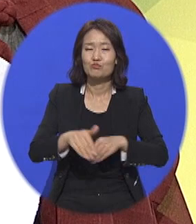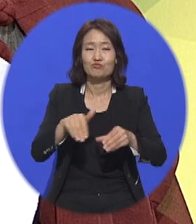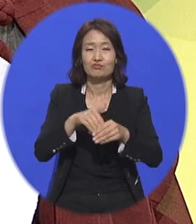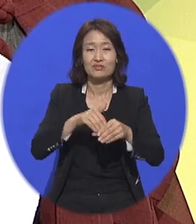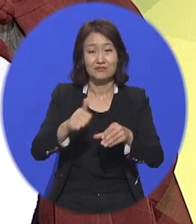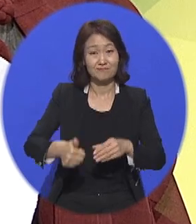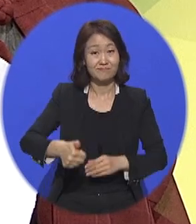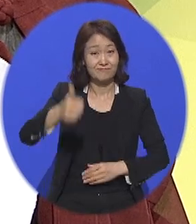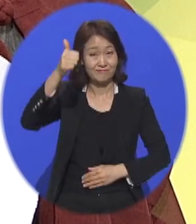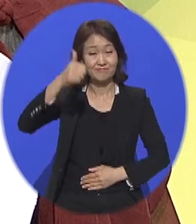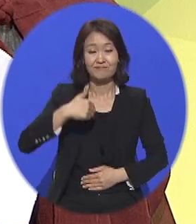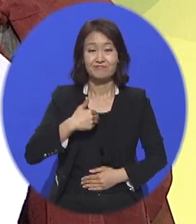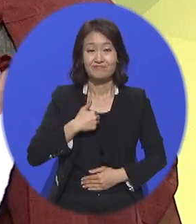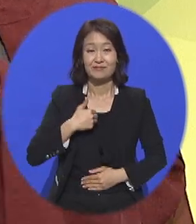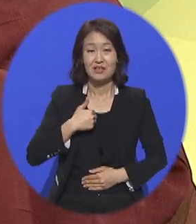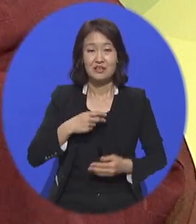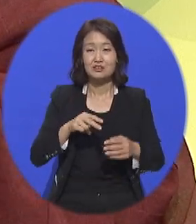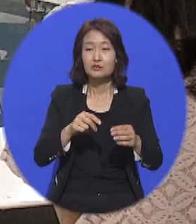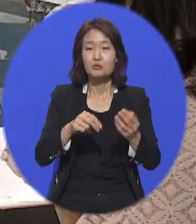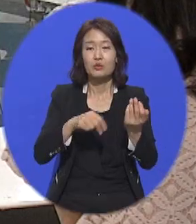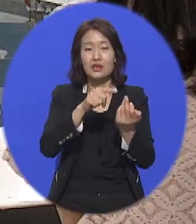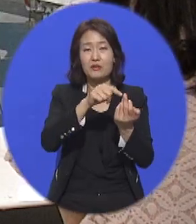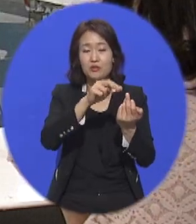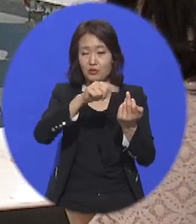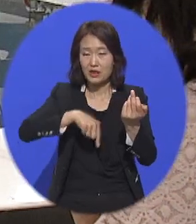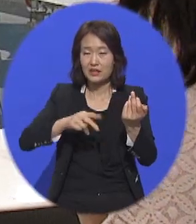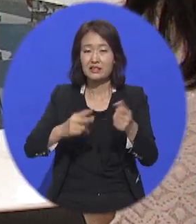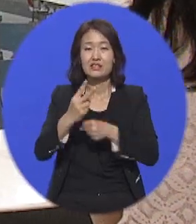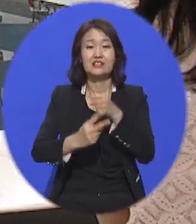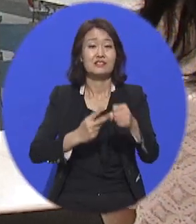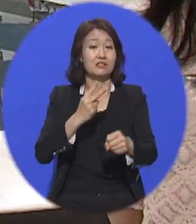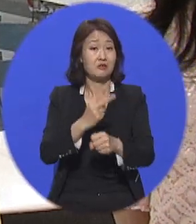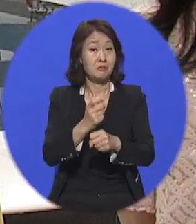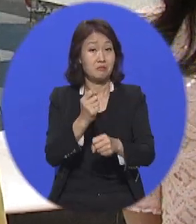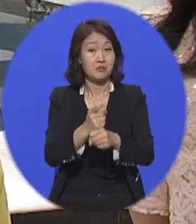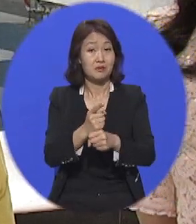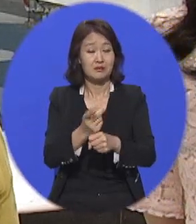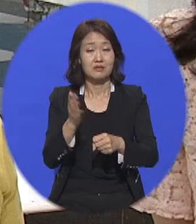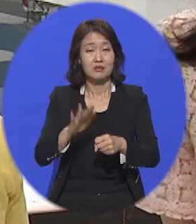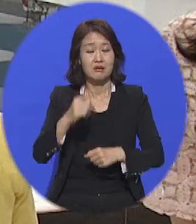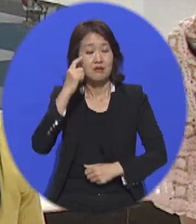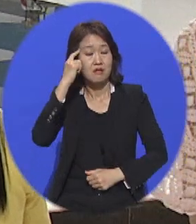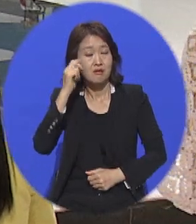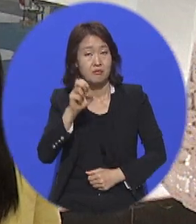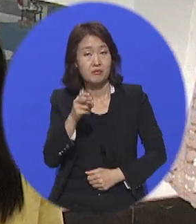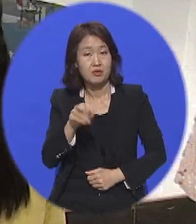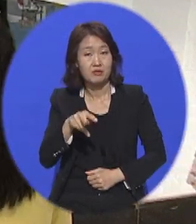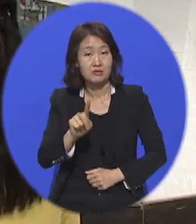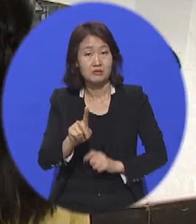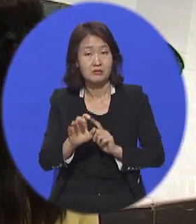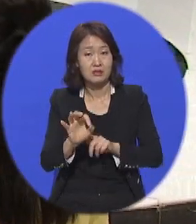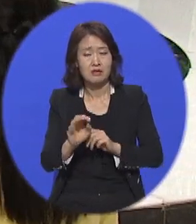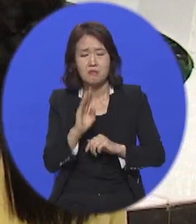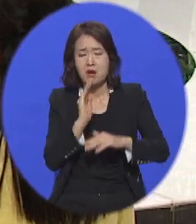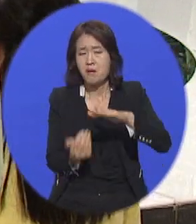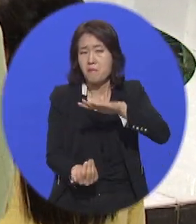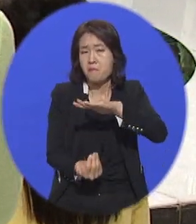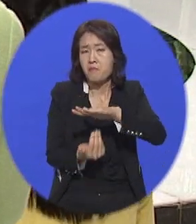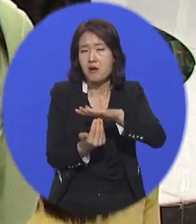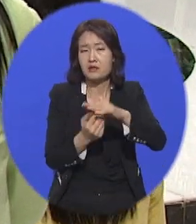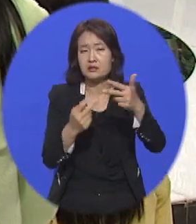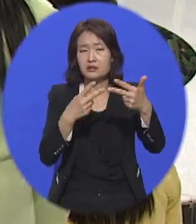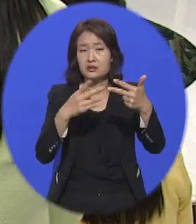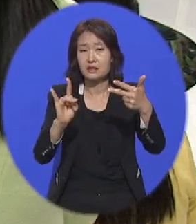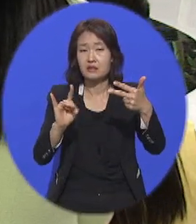좋습니다. 저도 이제 하산한 지 2년이 됐는데 이번에 이제 이 명상의 세계 최고수 세계 7대